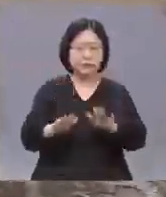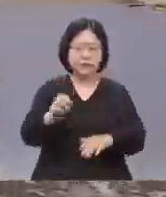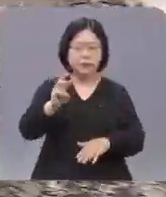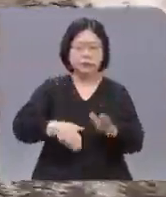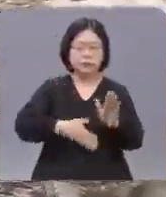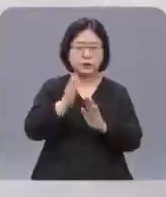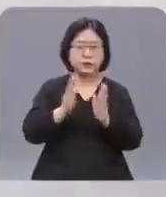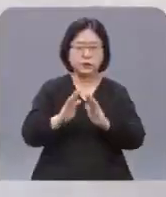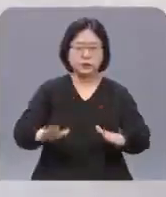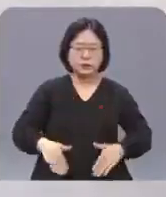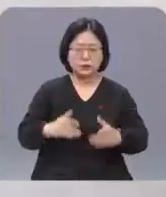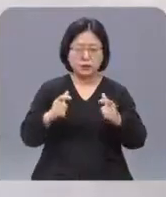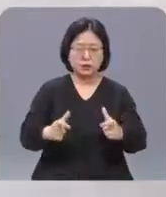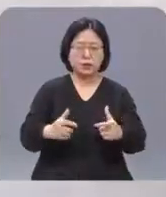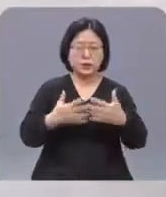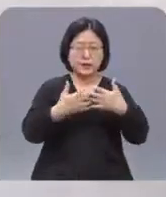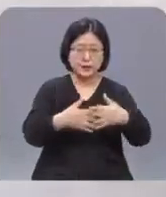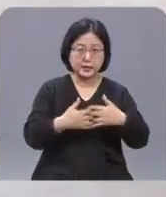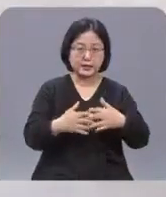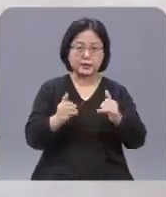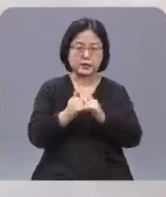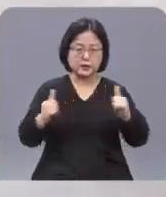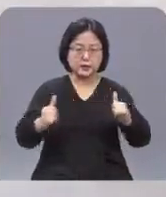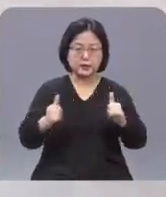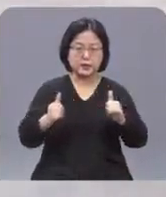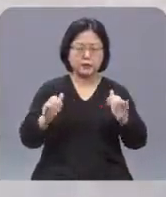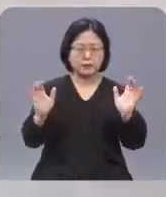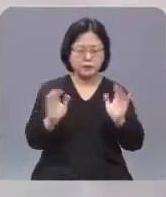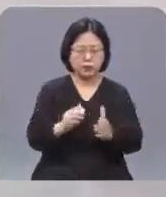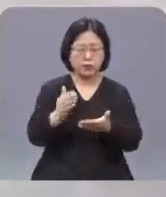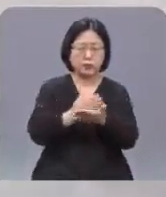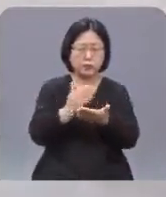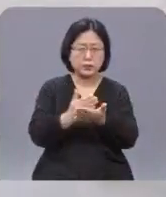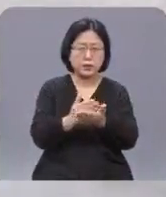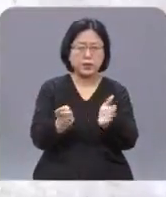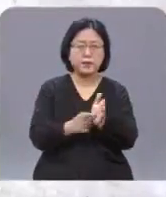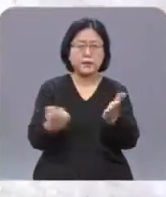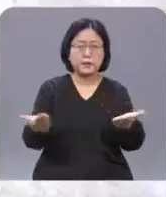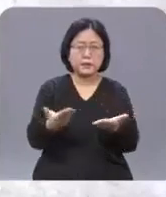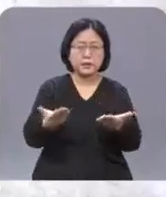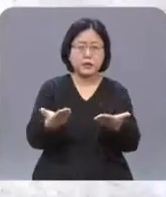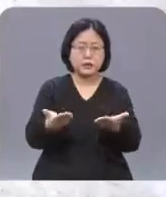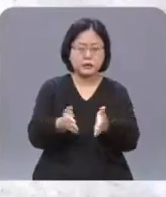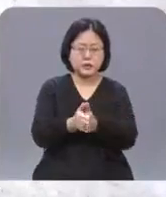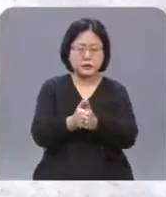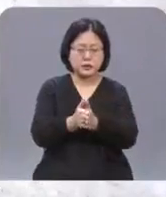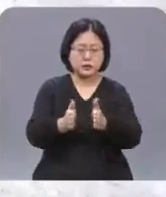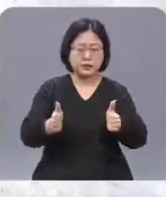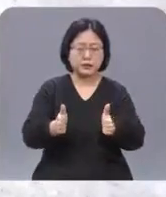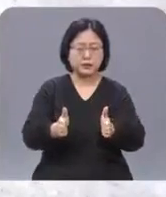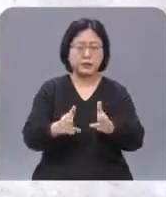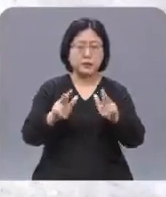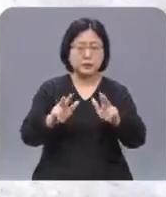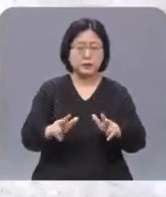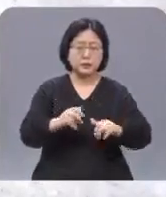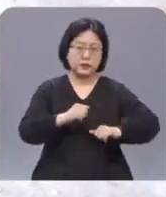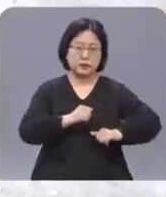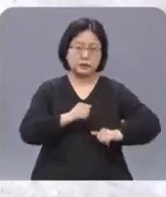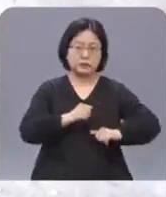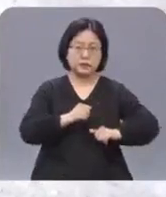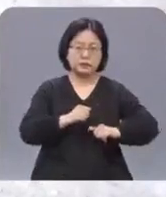광주시와 전라남도는 장비와 인력을 동원해 재설에 나서는 등 비상 근무 체제 가동에 들어갔습니다 지금까지